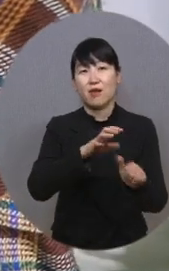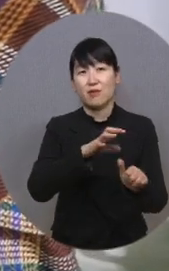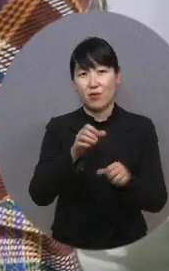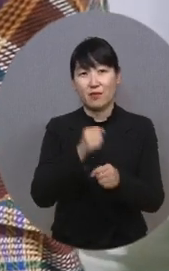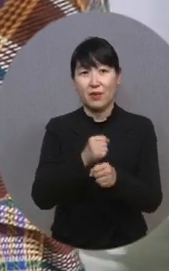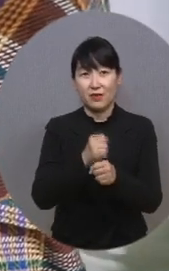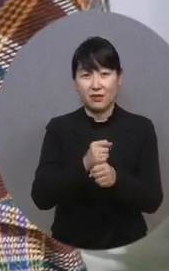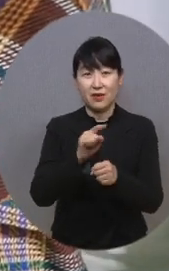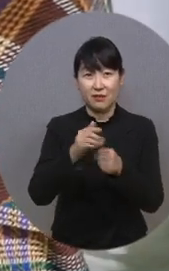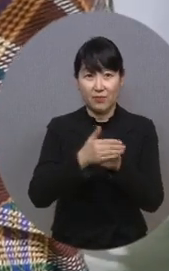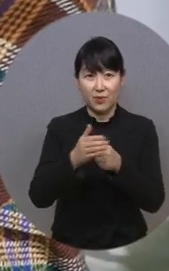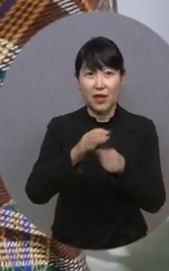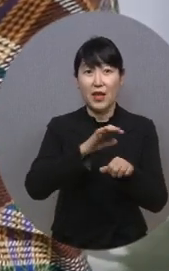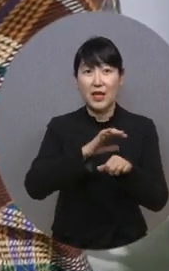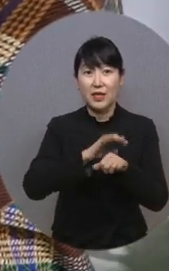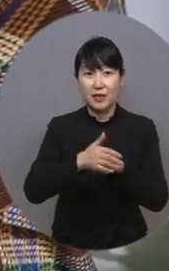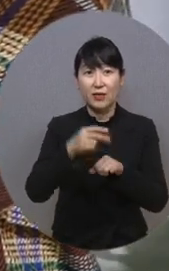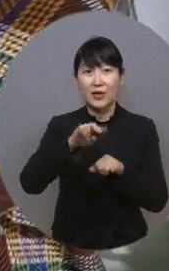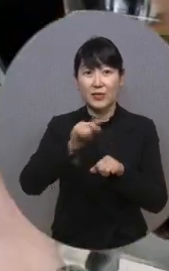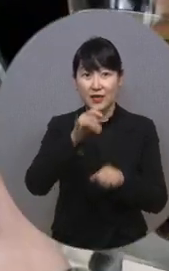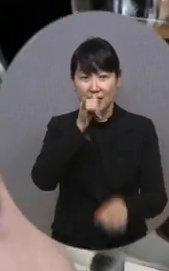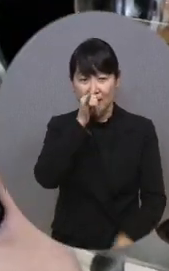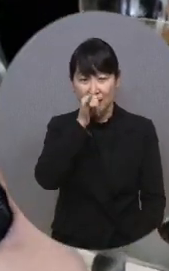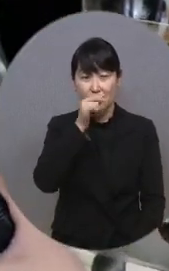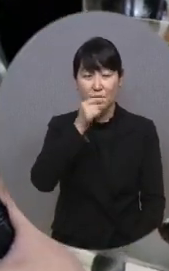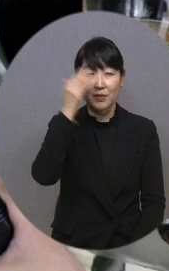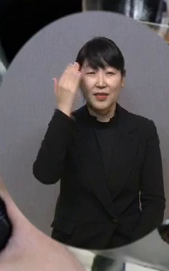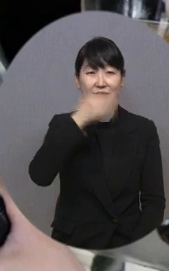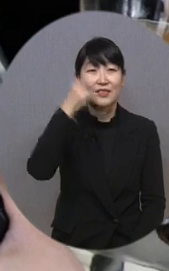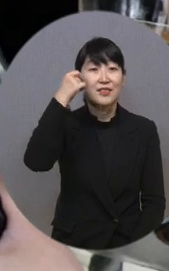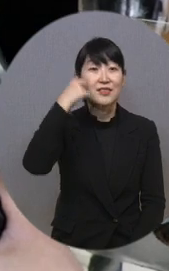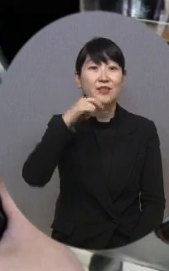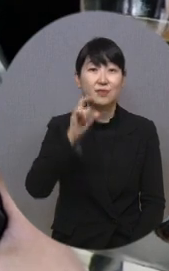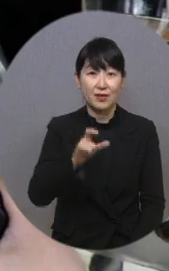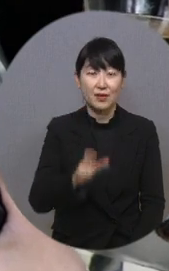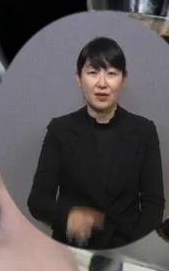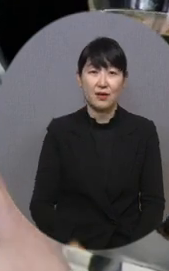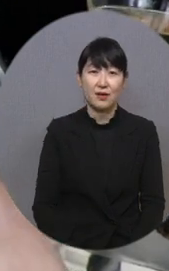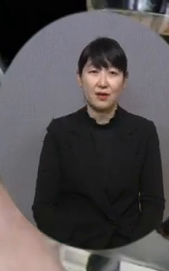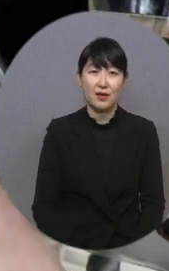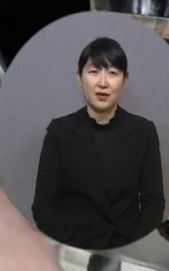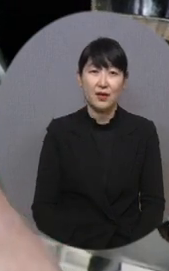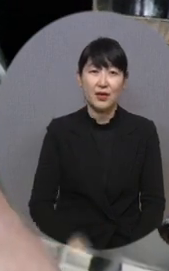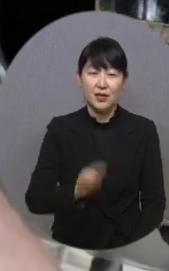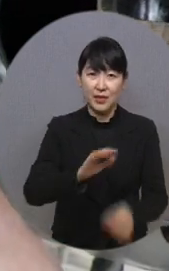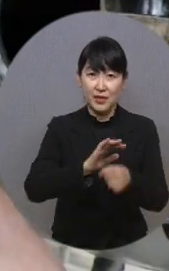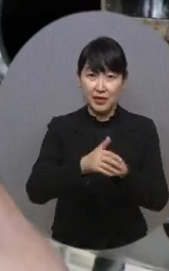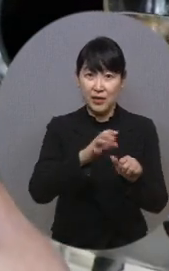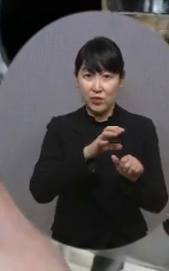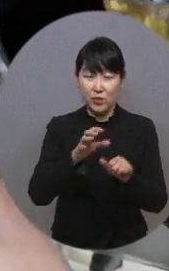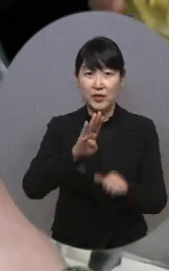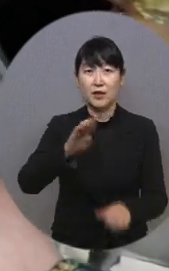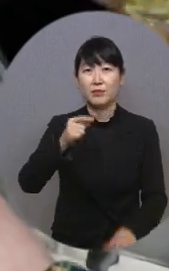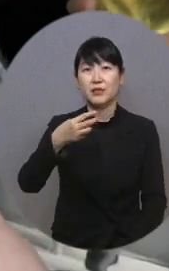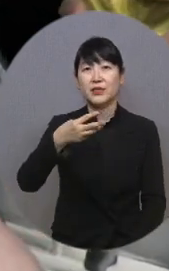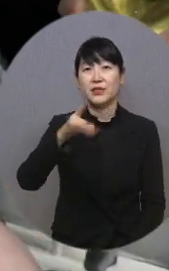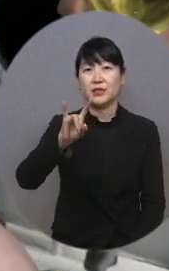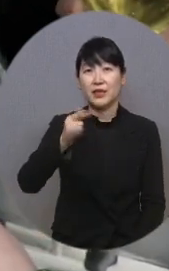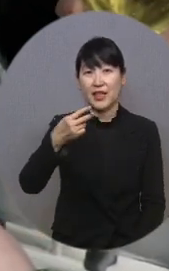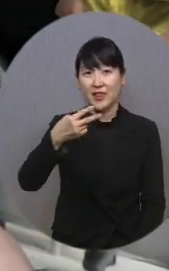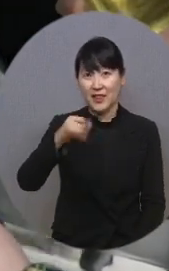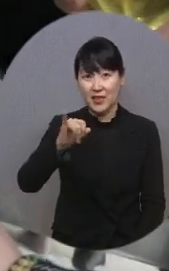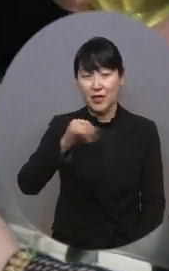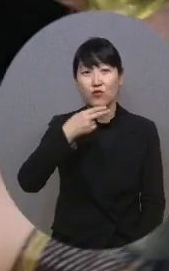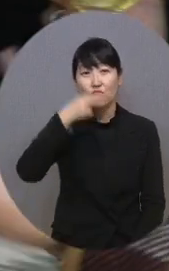이제 사과산이 많다 보니까 후레시한 느낌이 강합니다. 요 사과 와인을 증류를 해서 브랜디도 만들고 있습니다. 브랜디요?